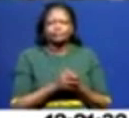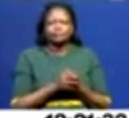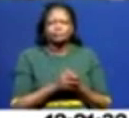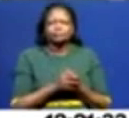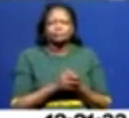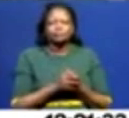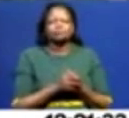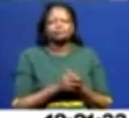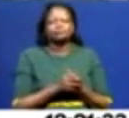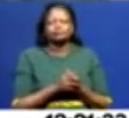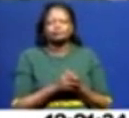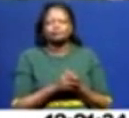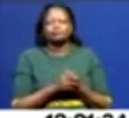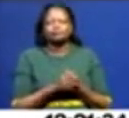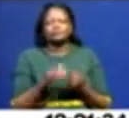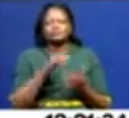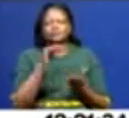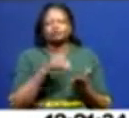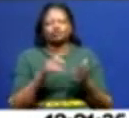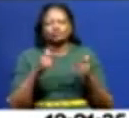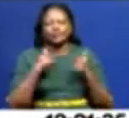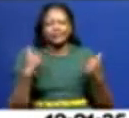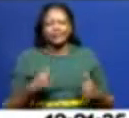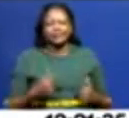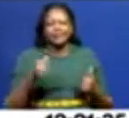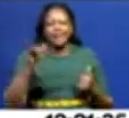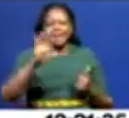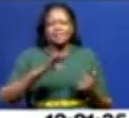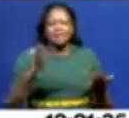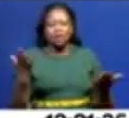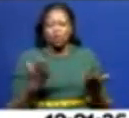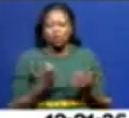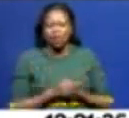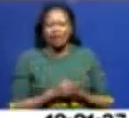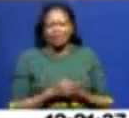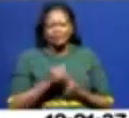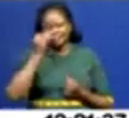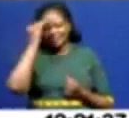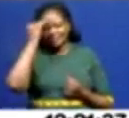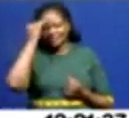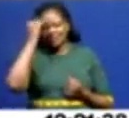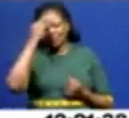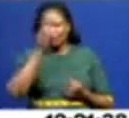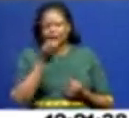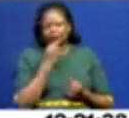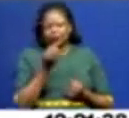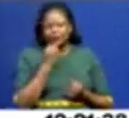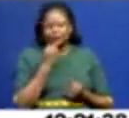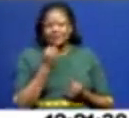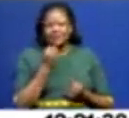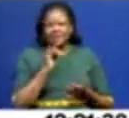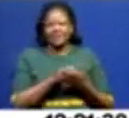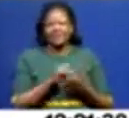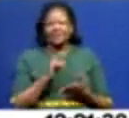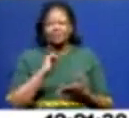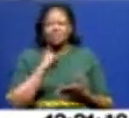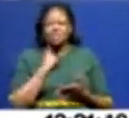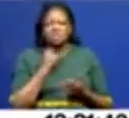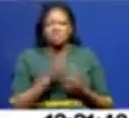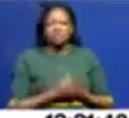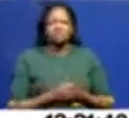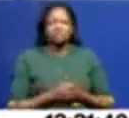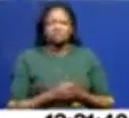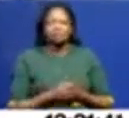Hunan katikati ya China, mji ambao pia unajulikana kwa vyakula vyake vitamu. Wilaya